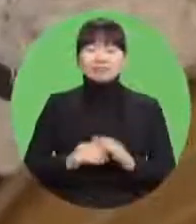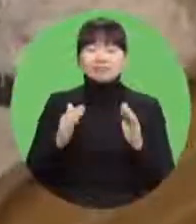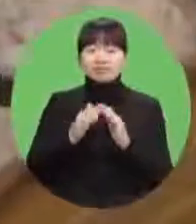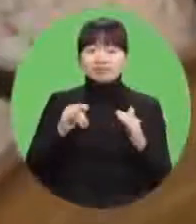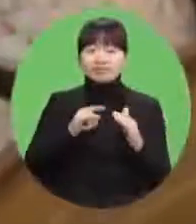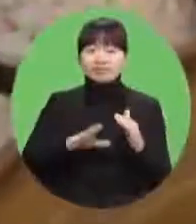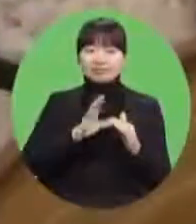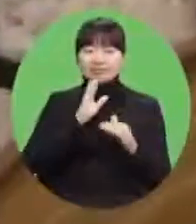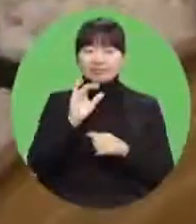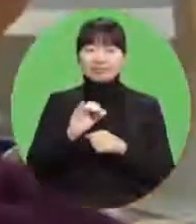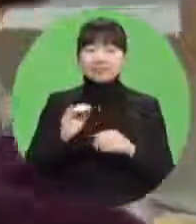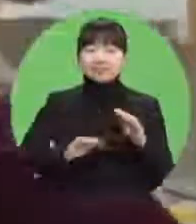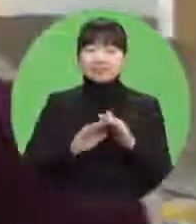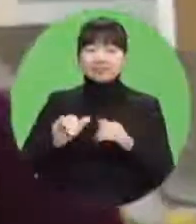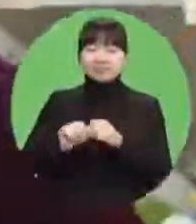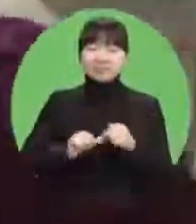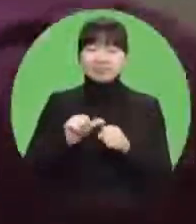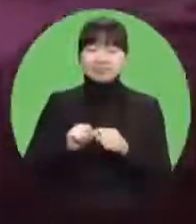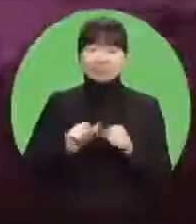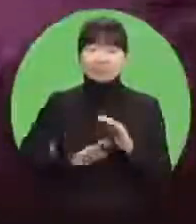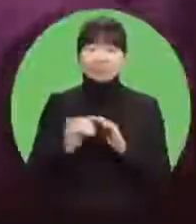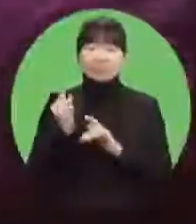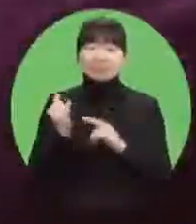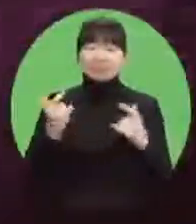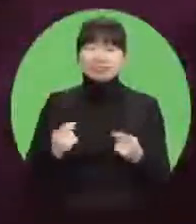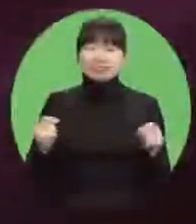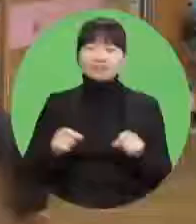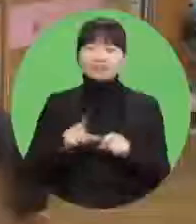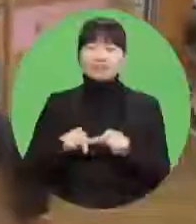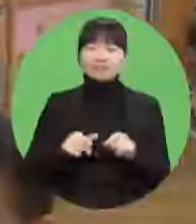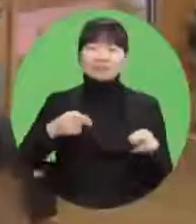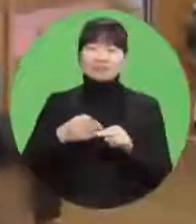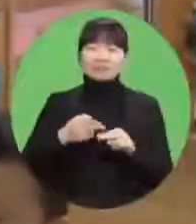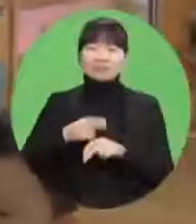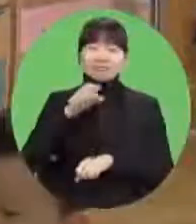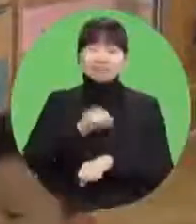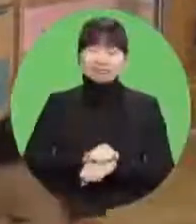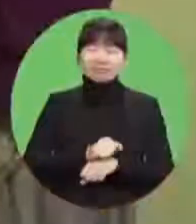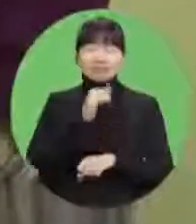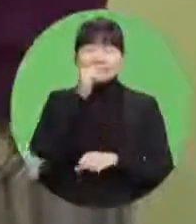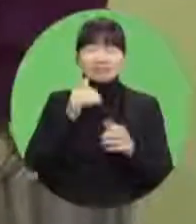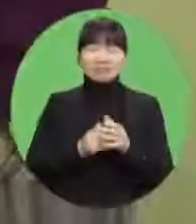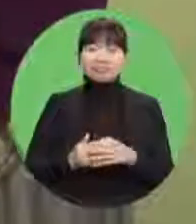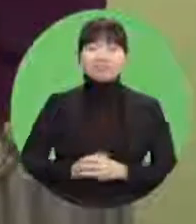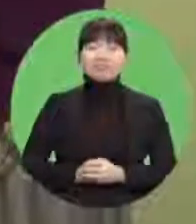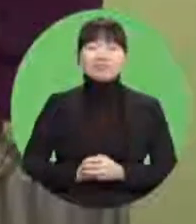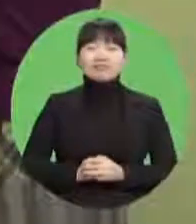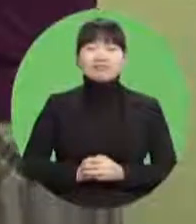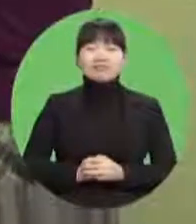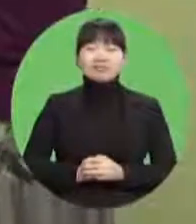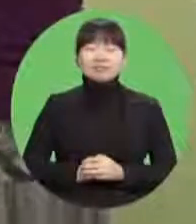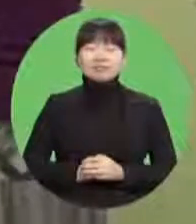집에서만큼은 살림 5년차 주부답게 짧은 시간에 요리도 척척 잘해냅니다.